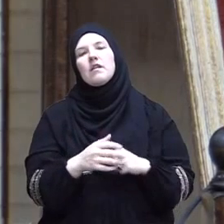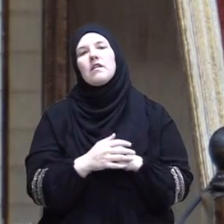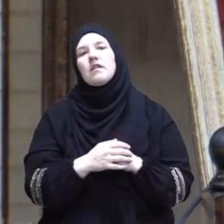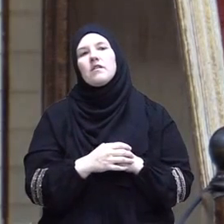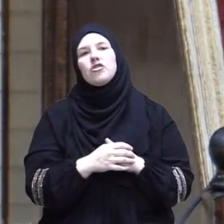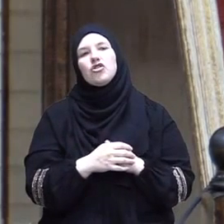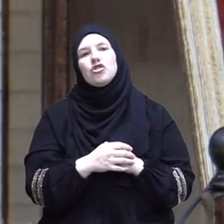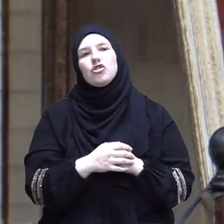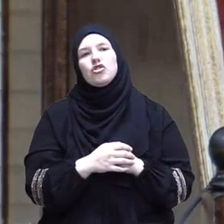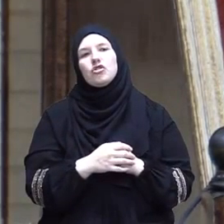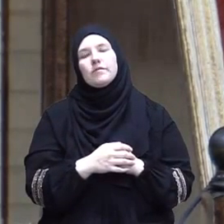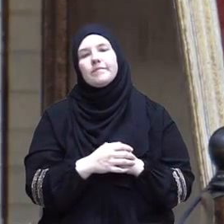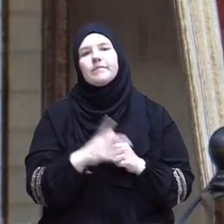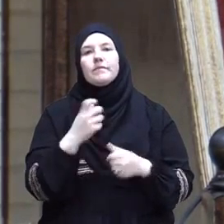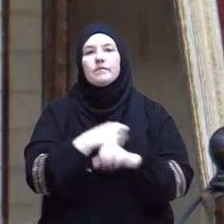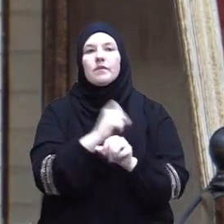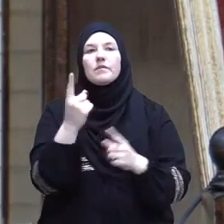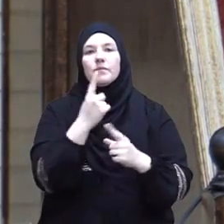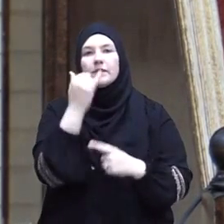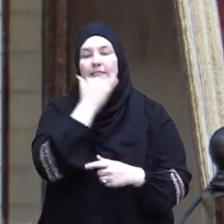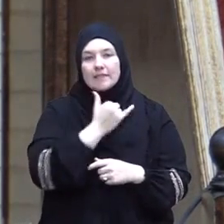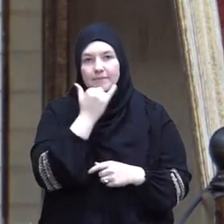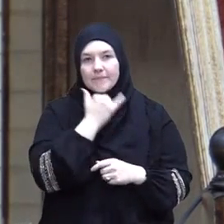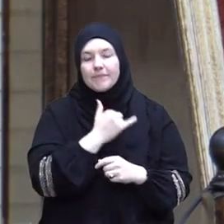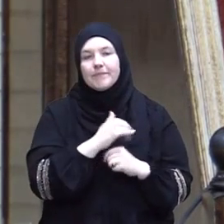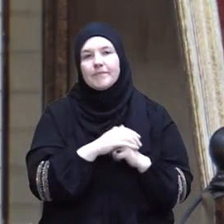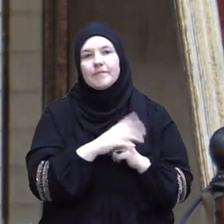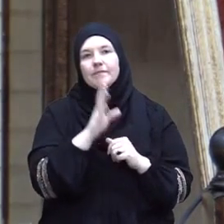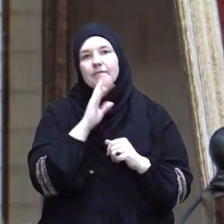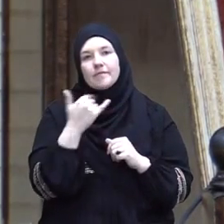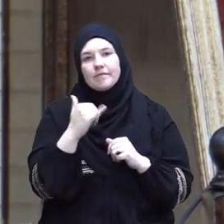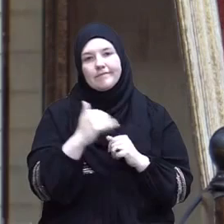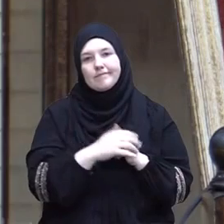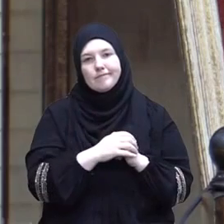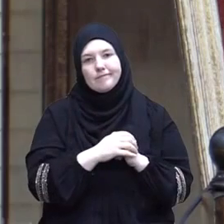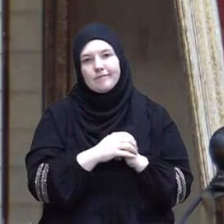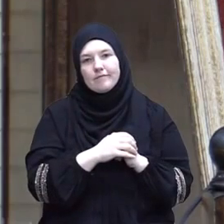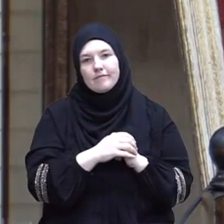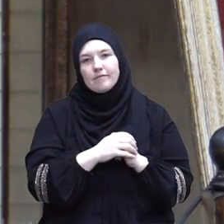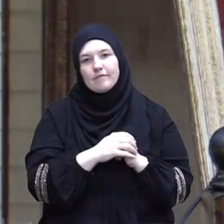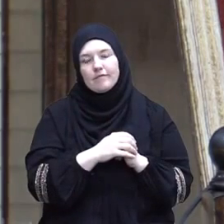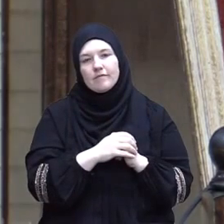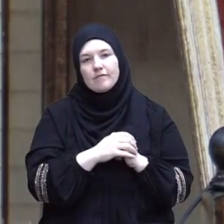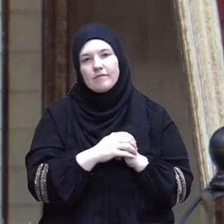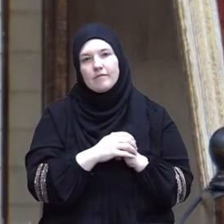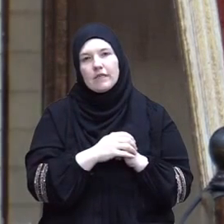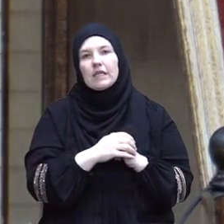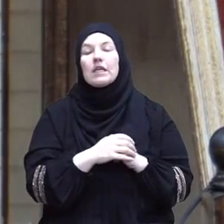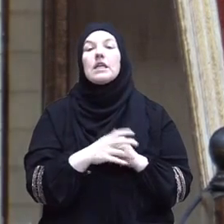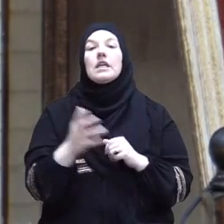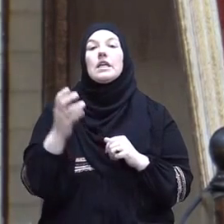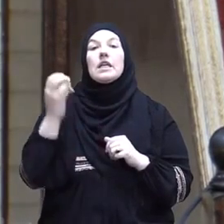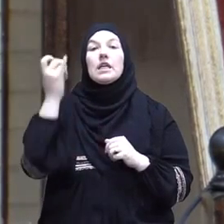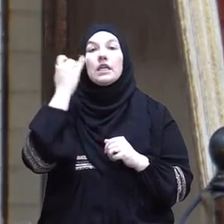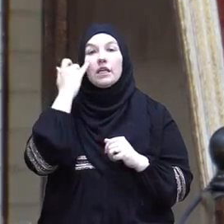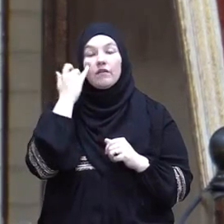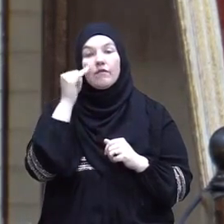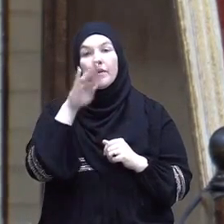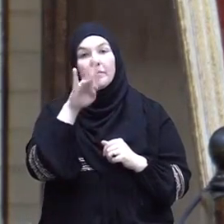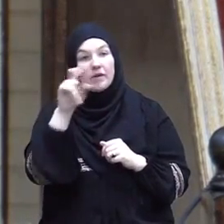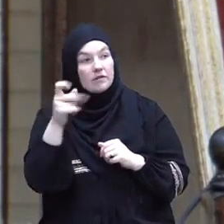to make someone slip. بالعربي يجرجره يعني he would drag him into the